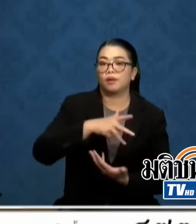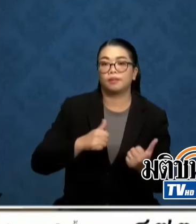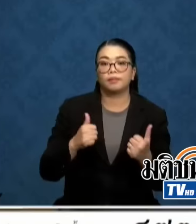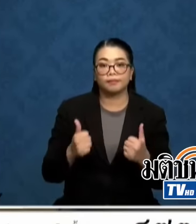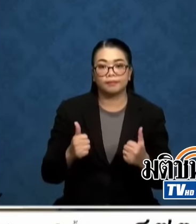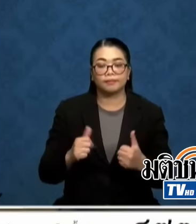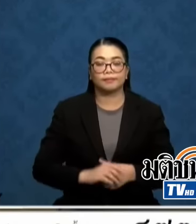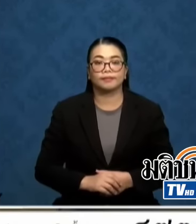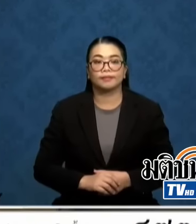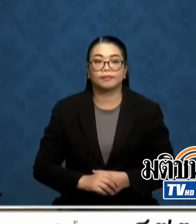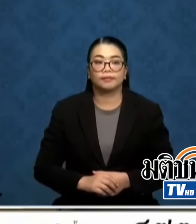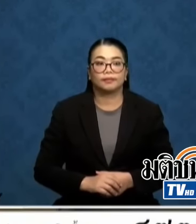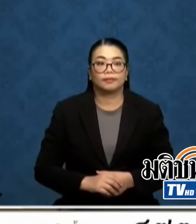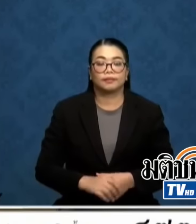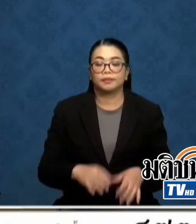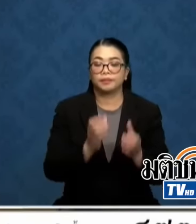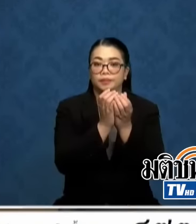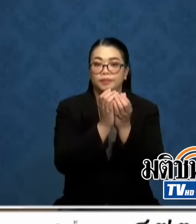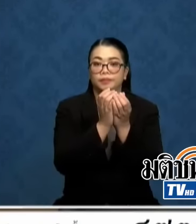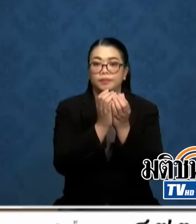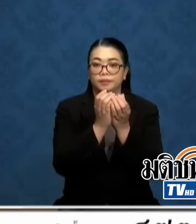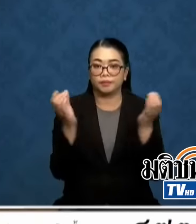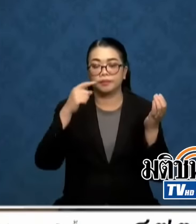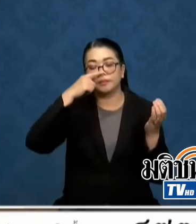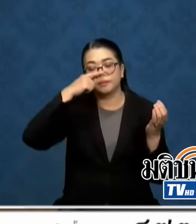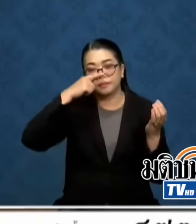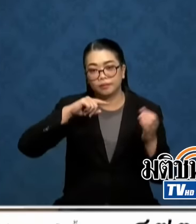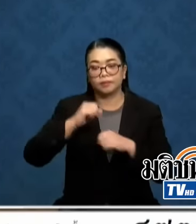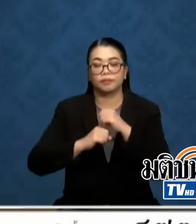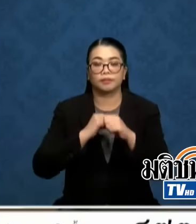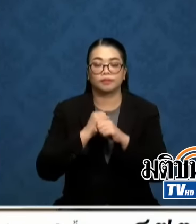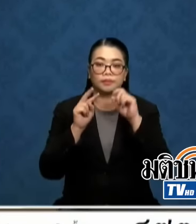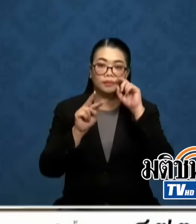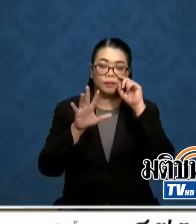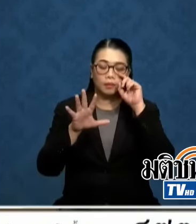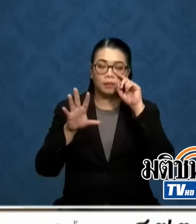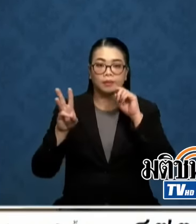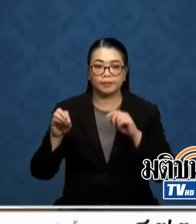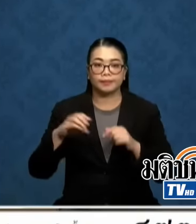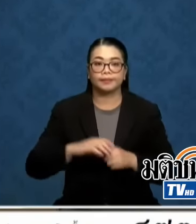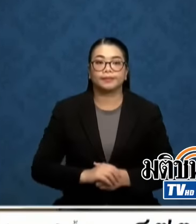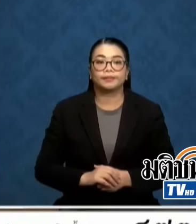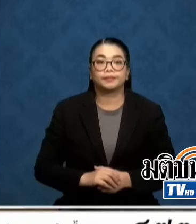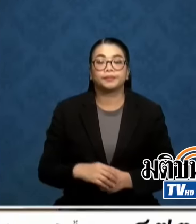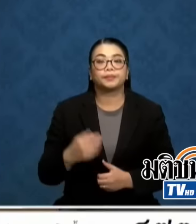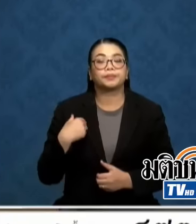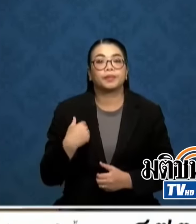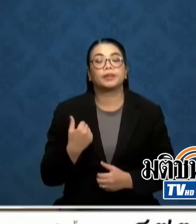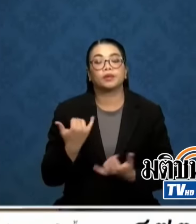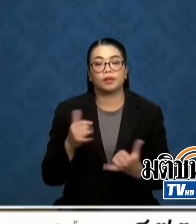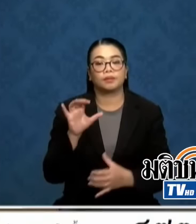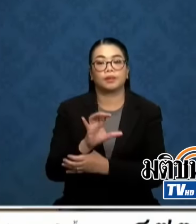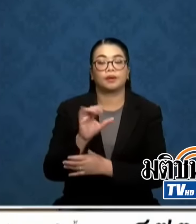ต้นรัฐธรรมนูญแห่งราชอาณาจักรไทยพุทธศักราช2560ได้มีผลบังคับ